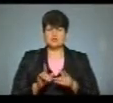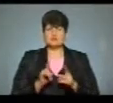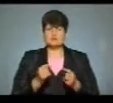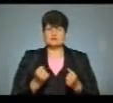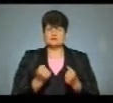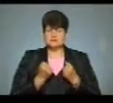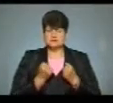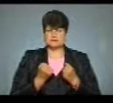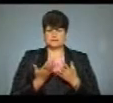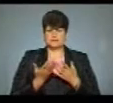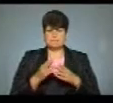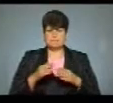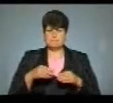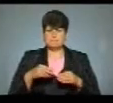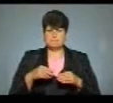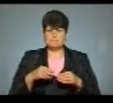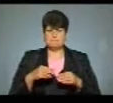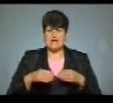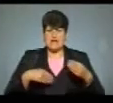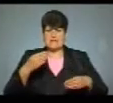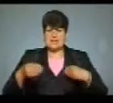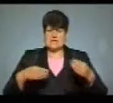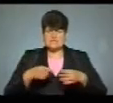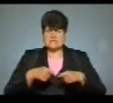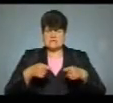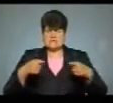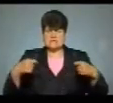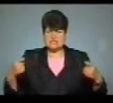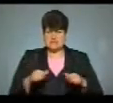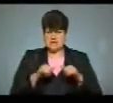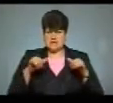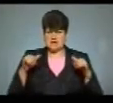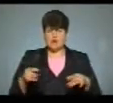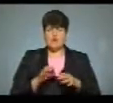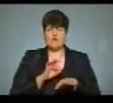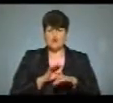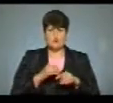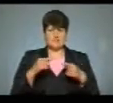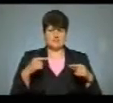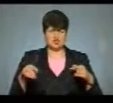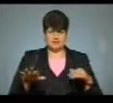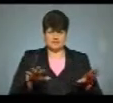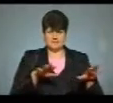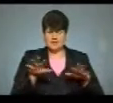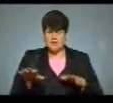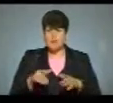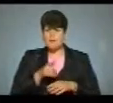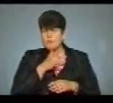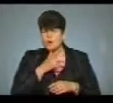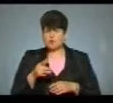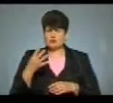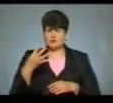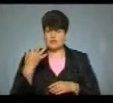убезпечити перенесення потенційно цієї хвороби в іншу зону якусь. Протягом 40 днів